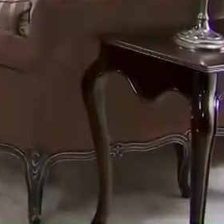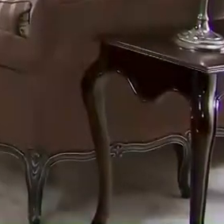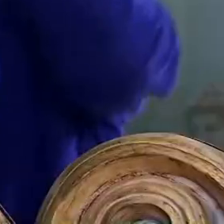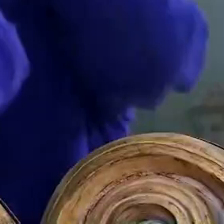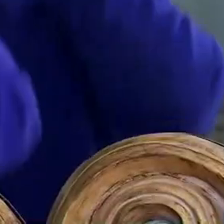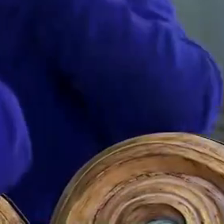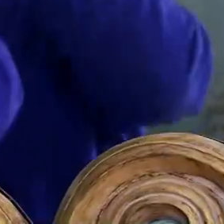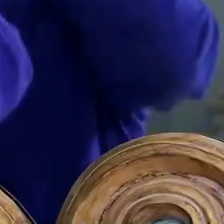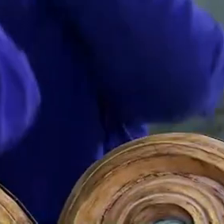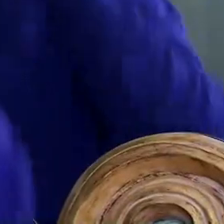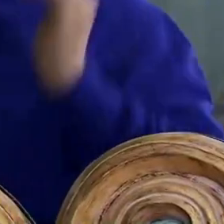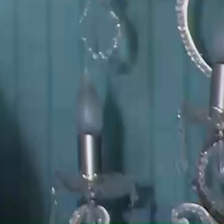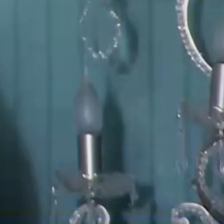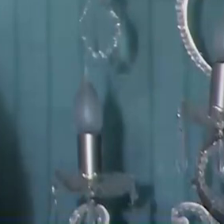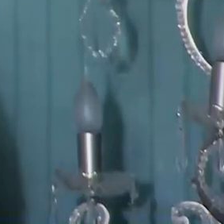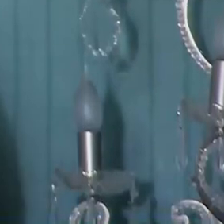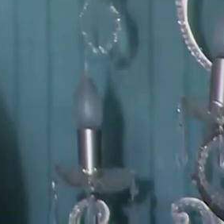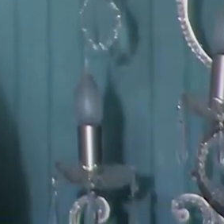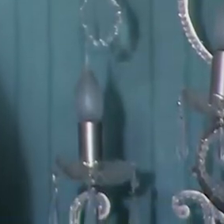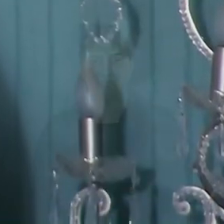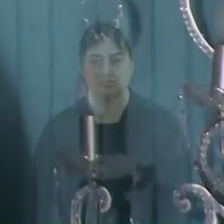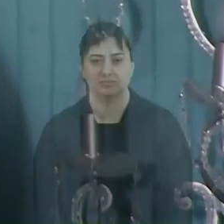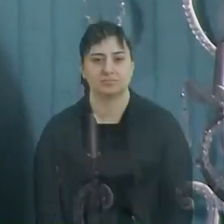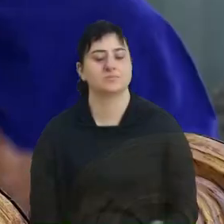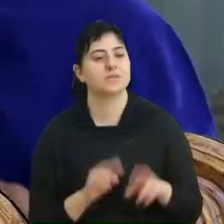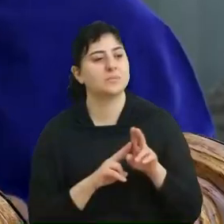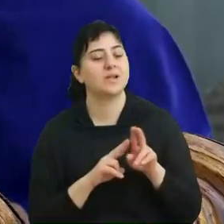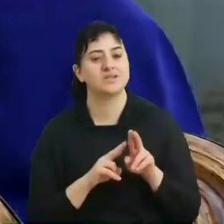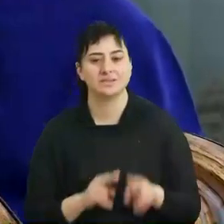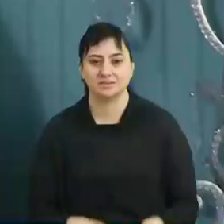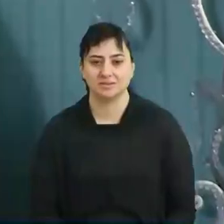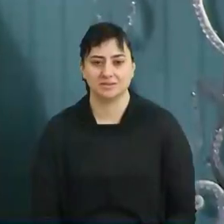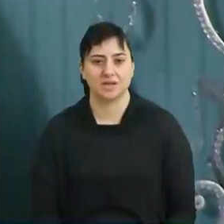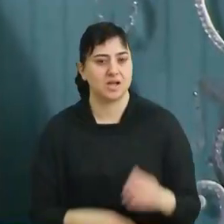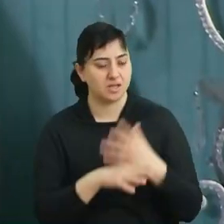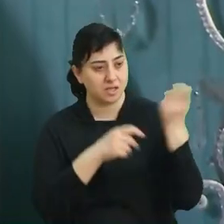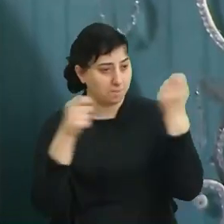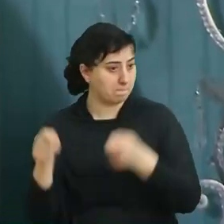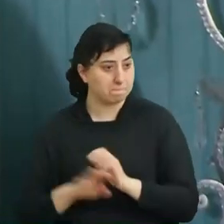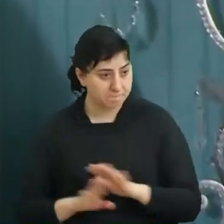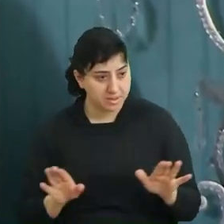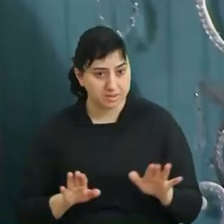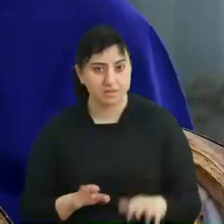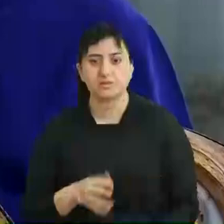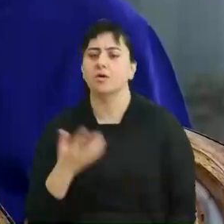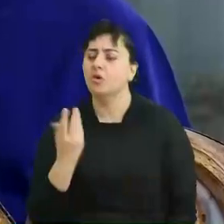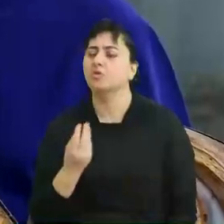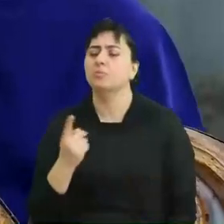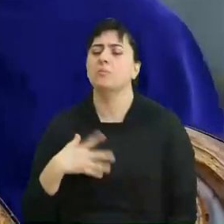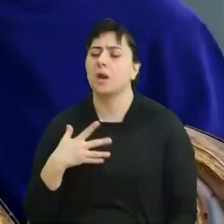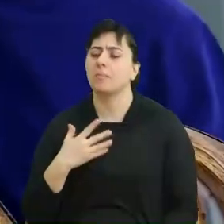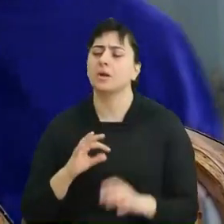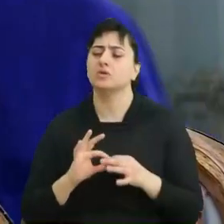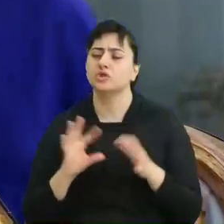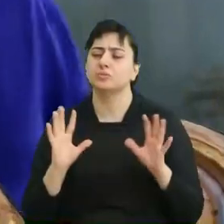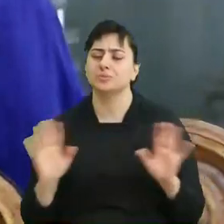Kemal ayna karşısında saçını düzeltirken Serpil küpesini takıyor. Eşyaları indirttin mi çatıda? Ya merak etme, o